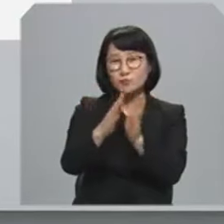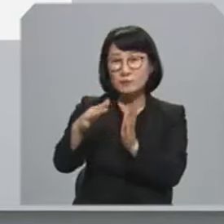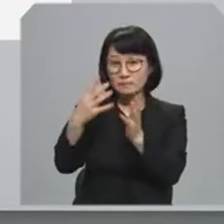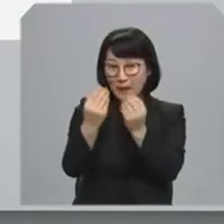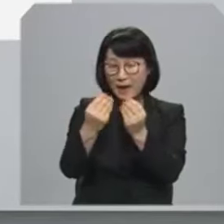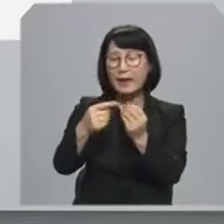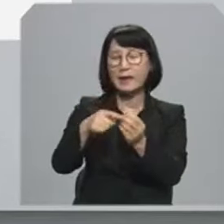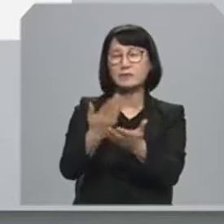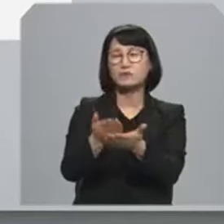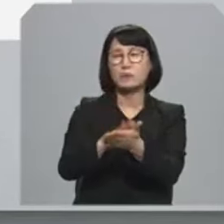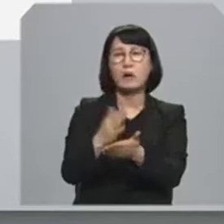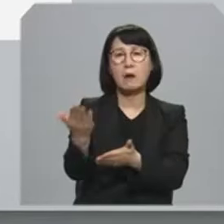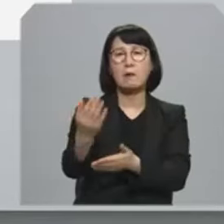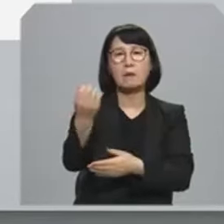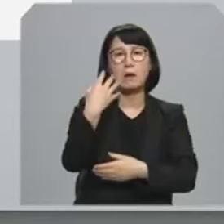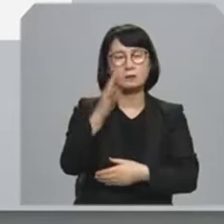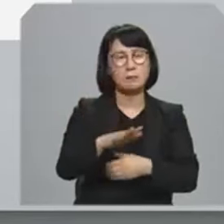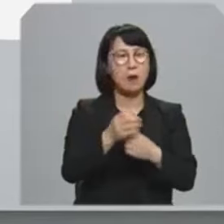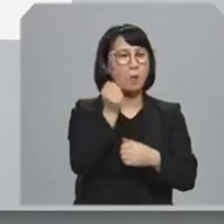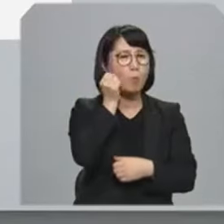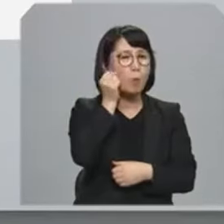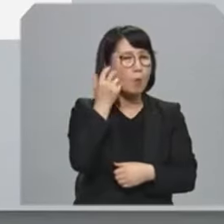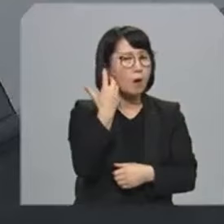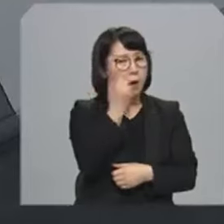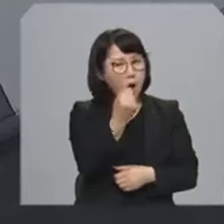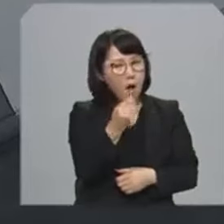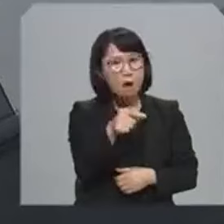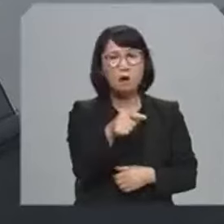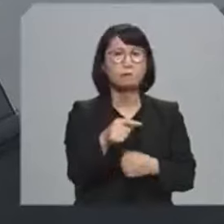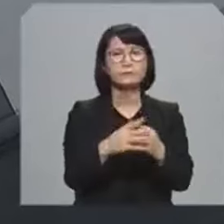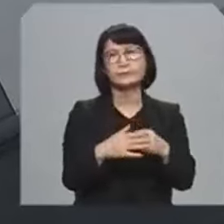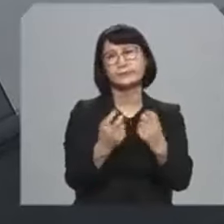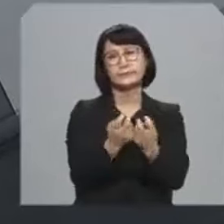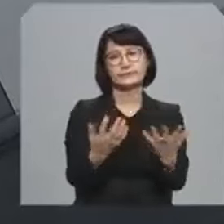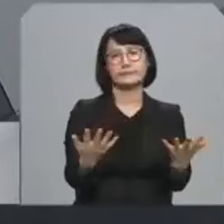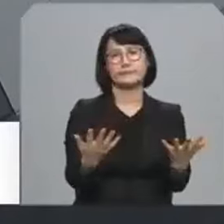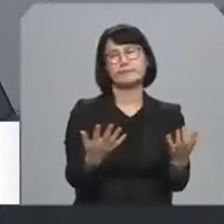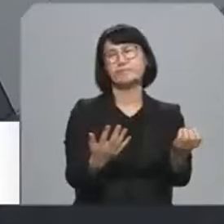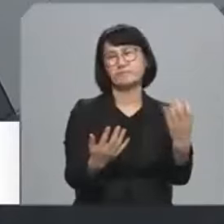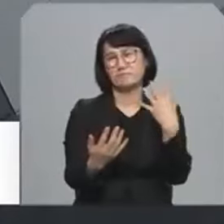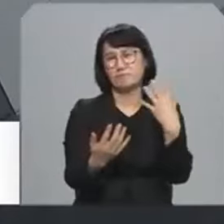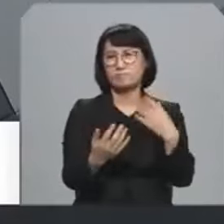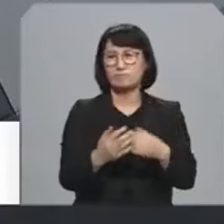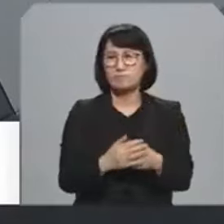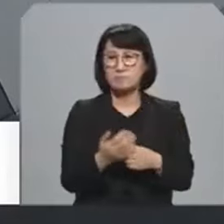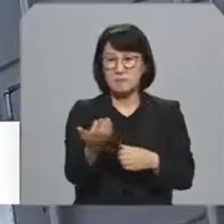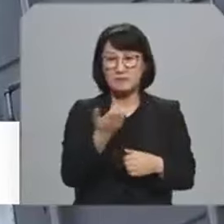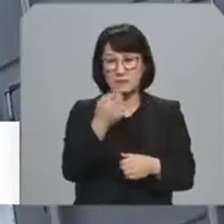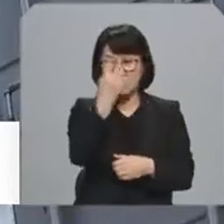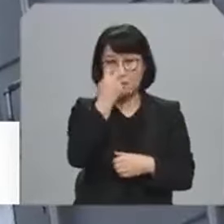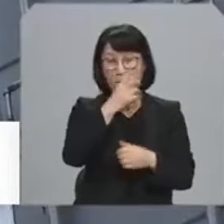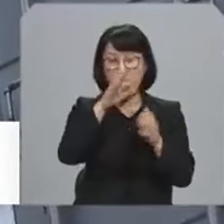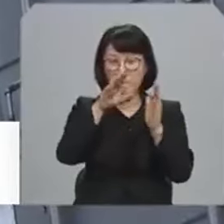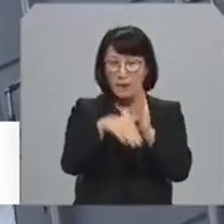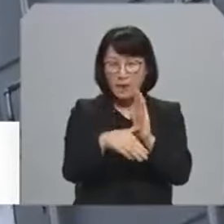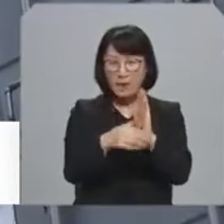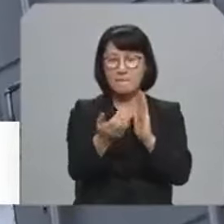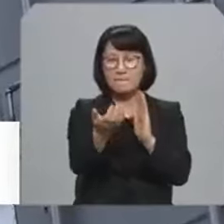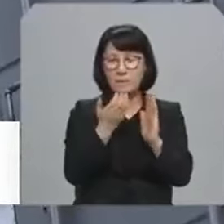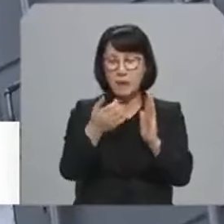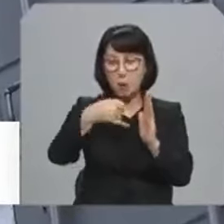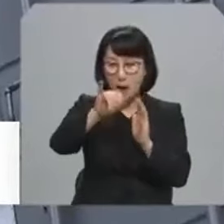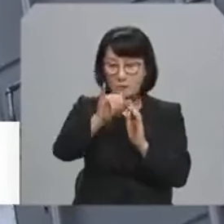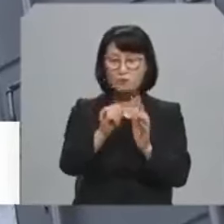모텔은 사유지여서 마땅한 대책이 없다는 입장입니다. 사전 점검에서 발견된 하자의 보수 기한을 정한 주택법